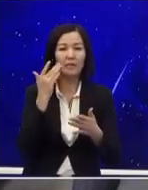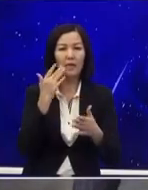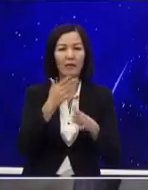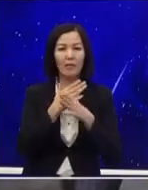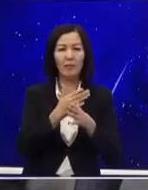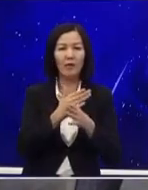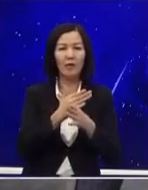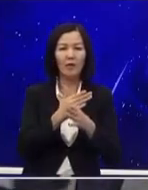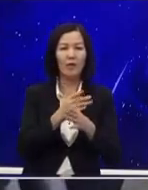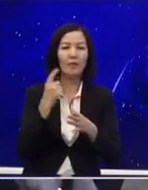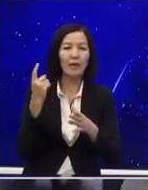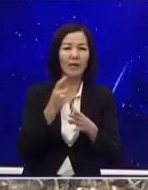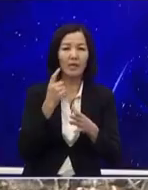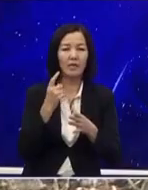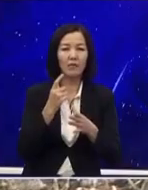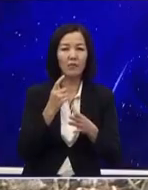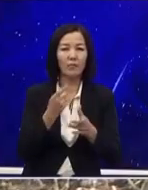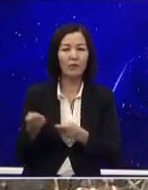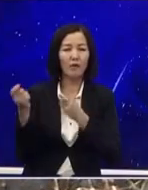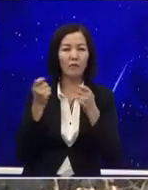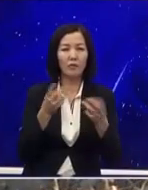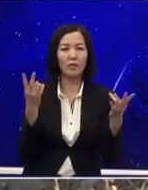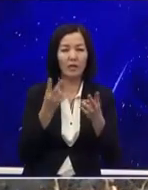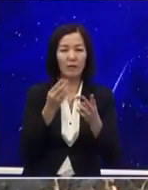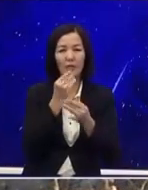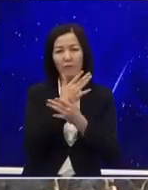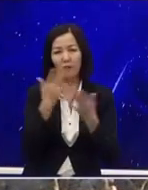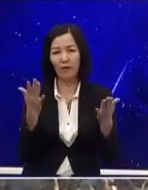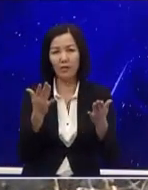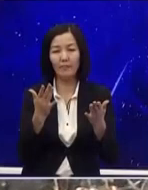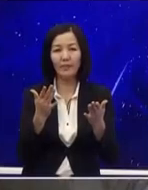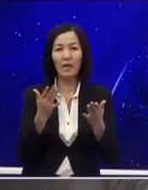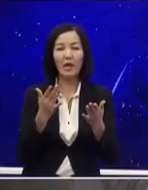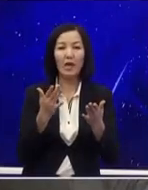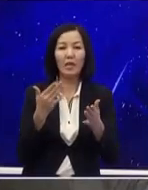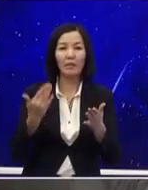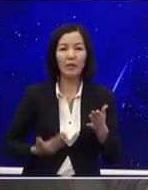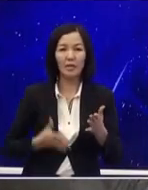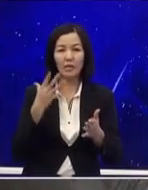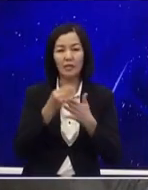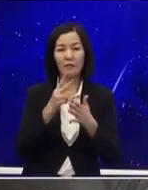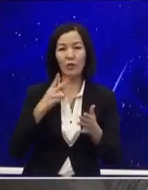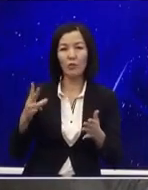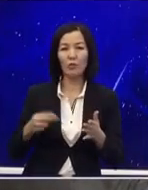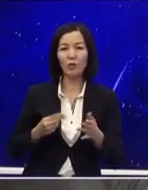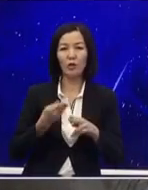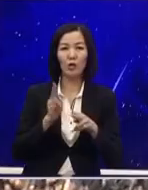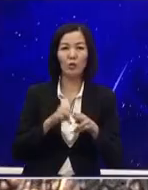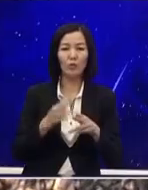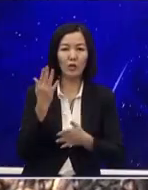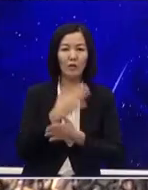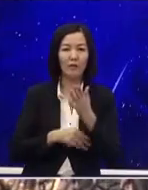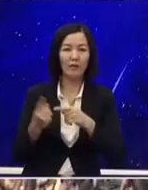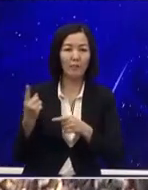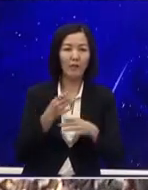постоянной основе помогают ей по хозяйству и привозят необходимые вещи. Она проживает со своей дочерью, у которой тоже